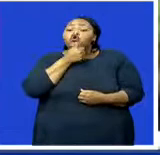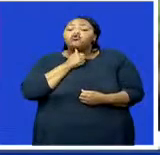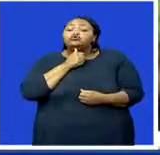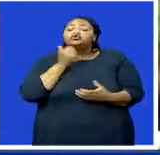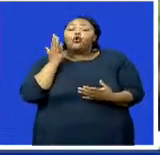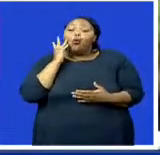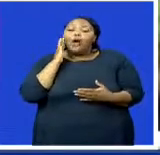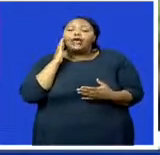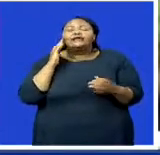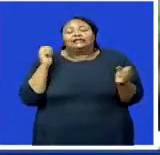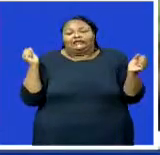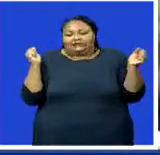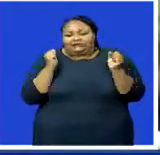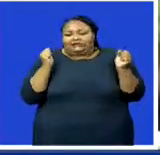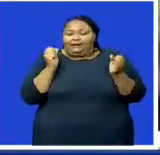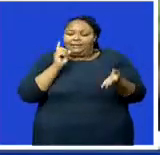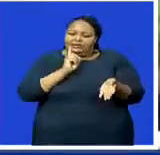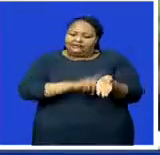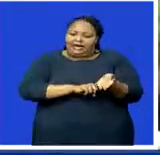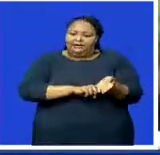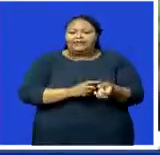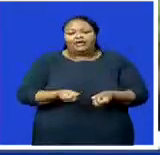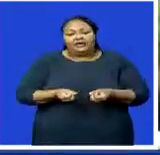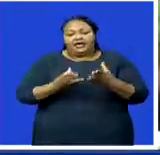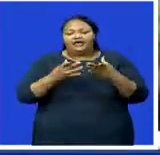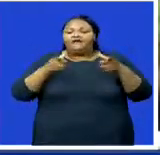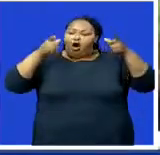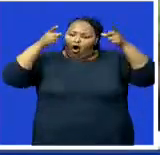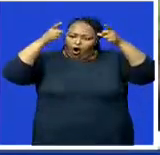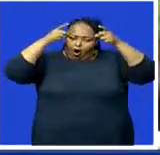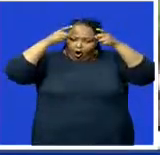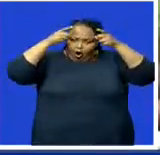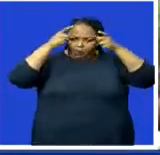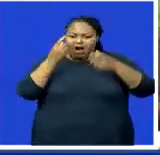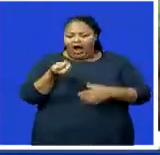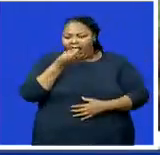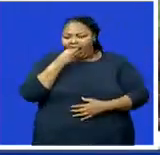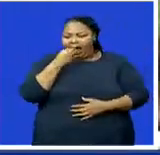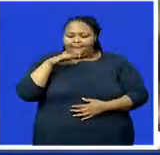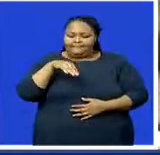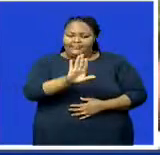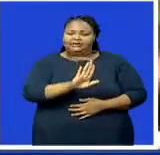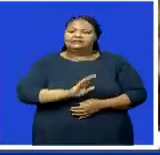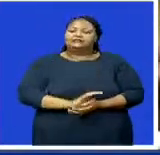kusese kuhle ngiloko nje lesingakunxusa emaswatini nekwe ukuthi ke